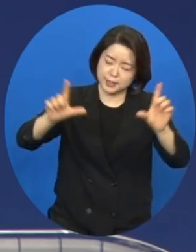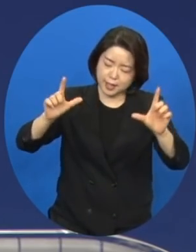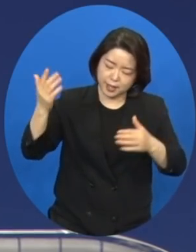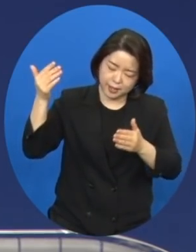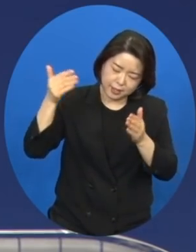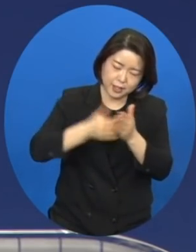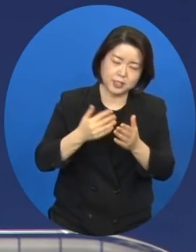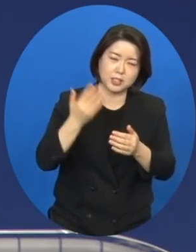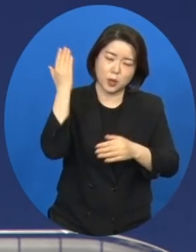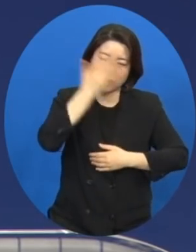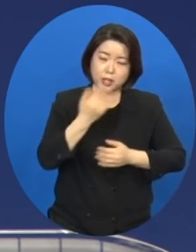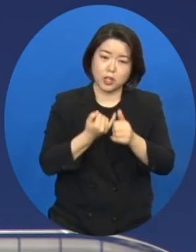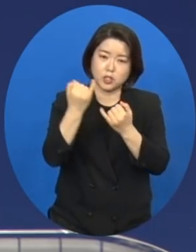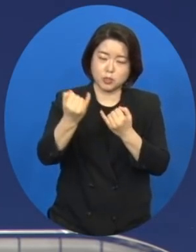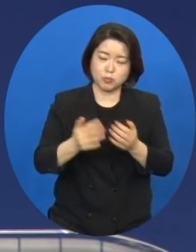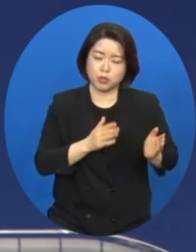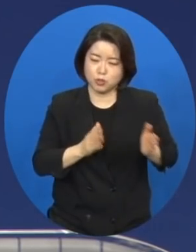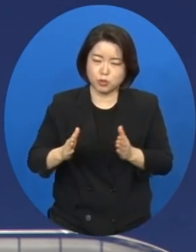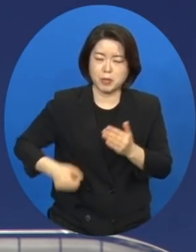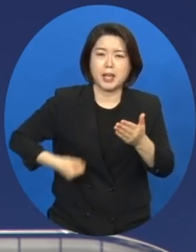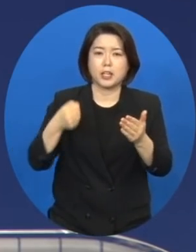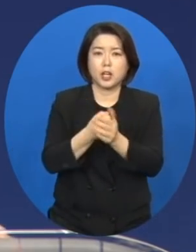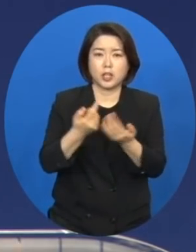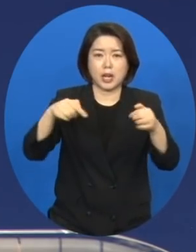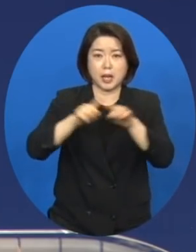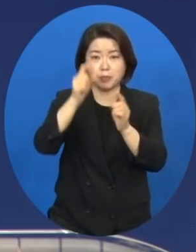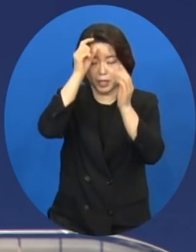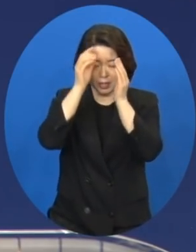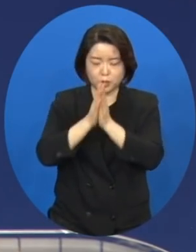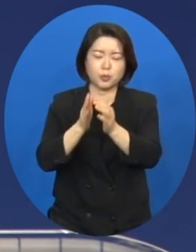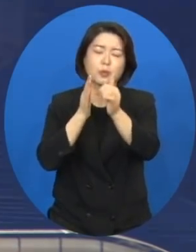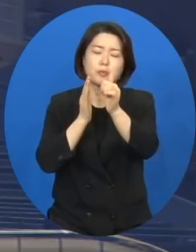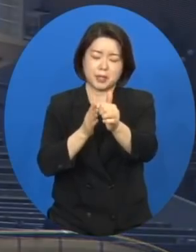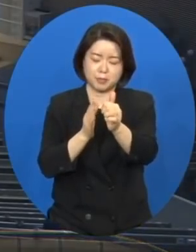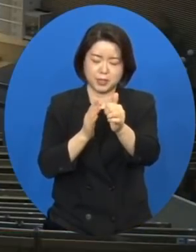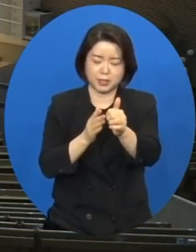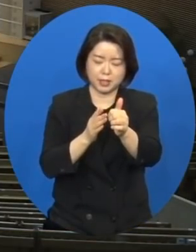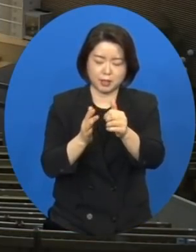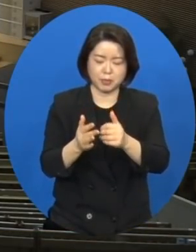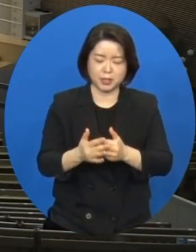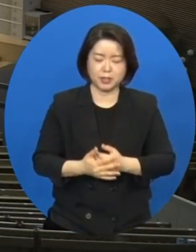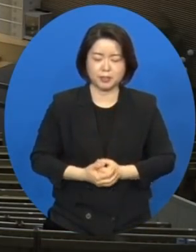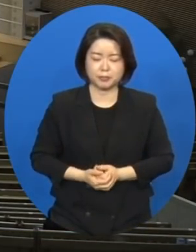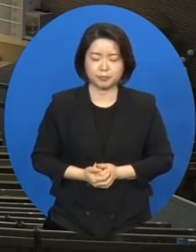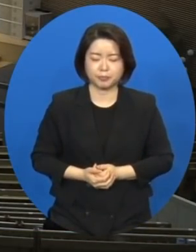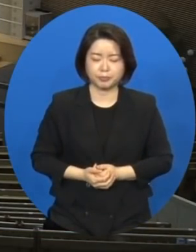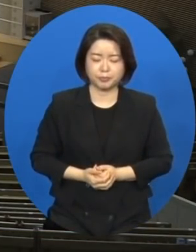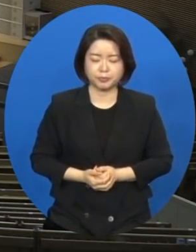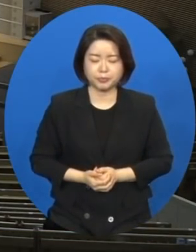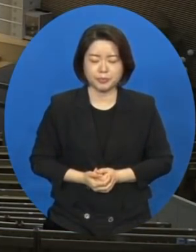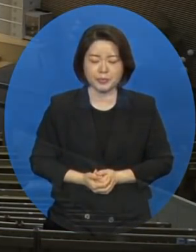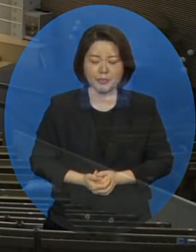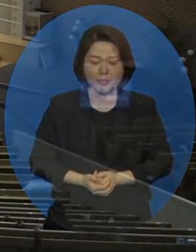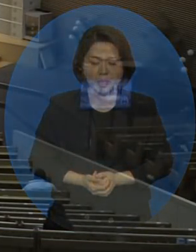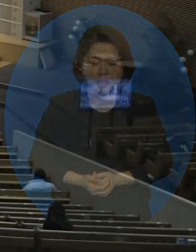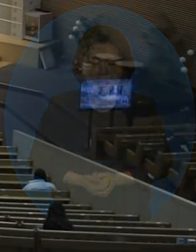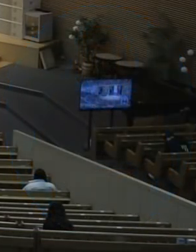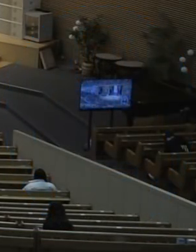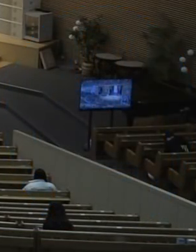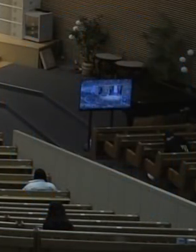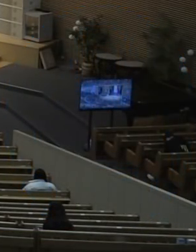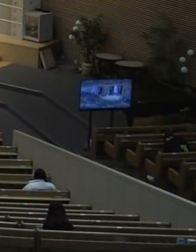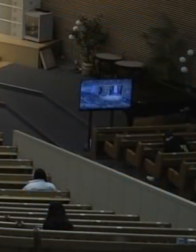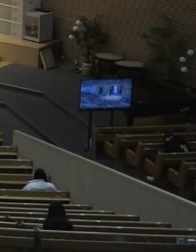신부로 준비되겠습니다. 결단하며 함께 기도하도록 하겠습니다. 하나님 감사합니다. 그렇습니다. 아버지 정결한 신부로